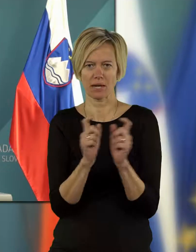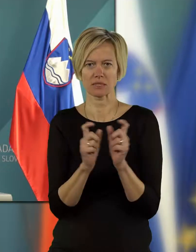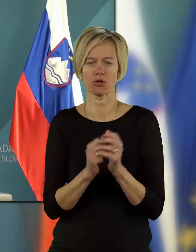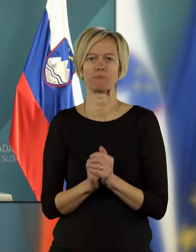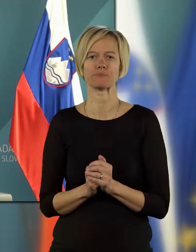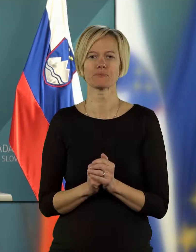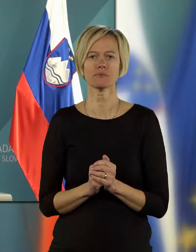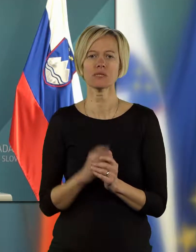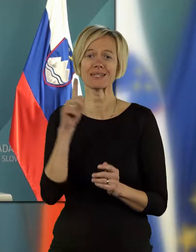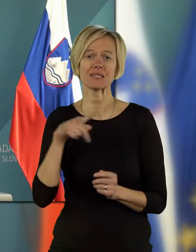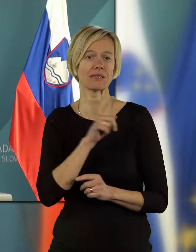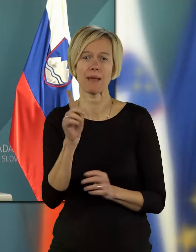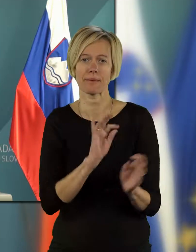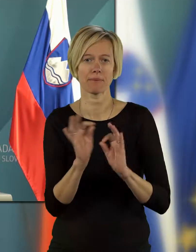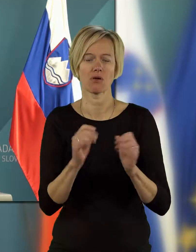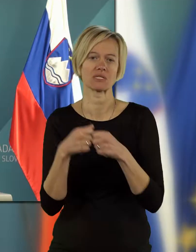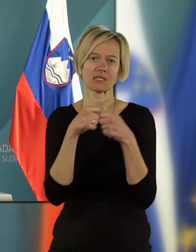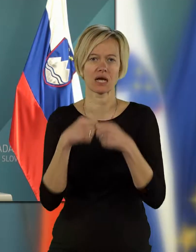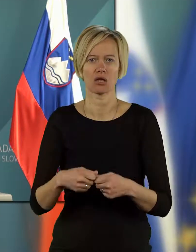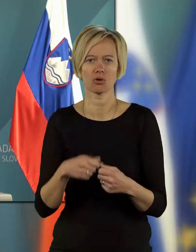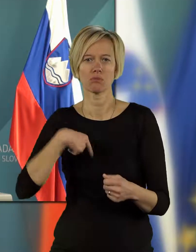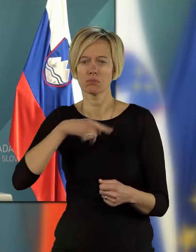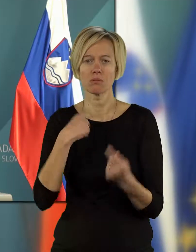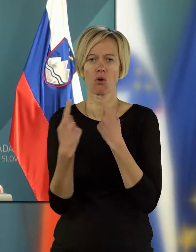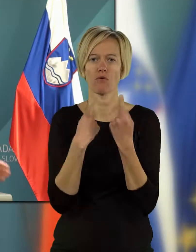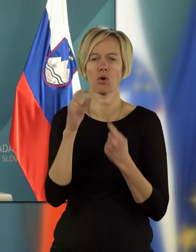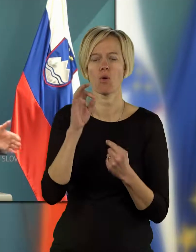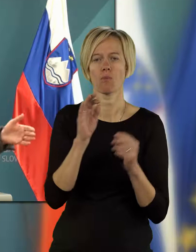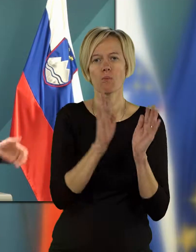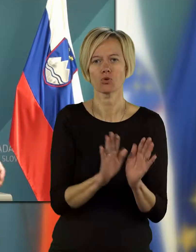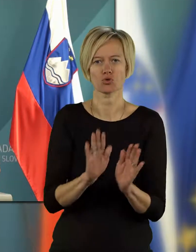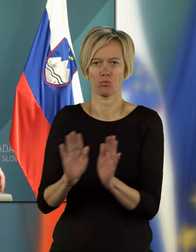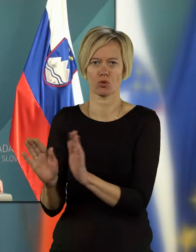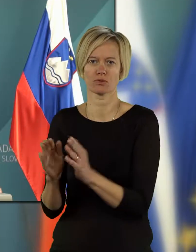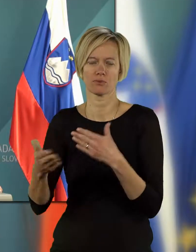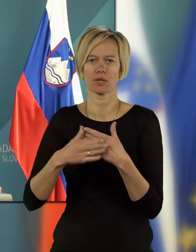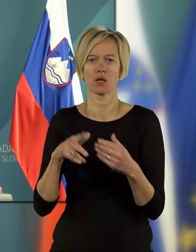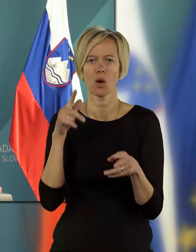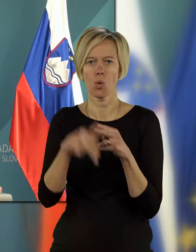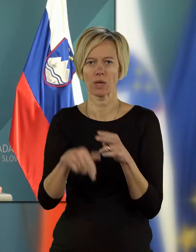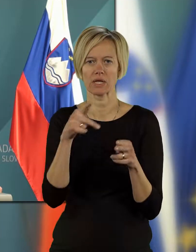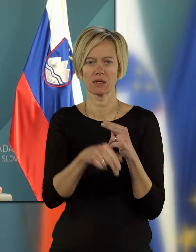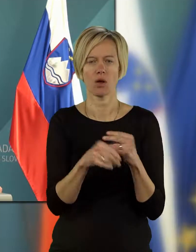pa nepripravljenost sindikatov, da se pogovorimo o postopnosti pri ukinjanju